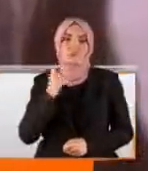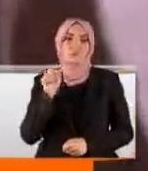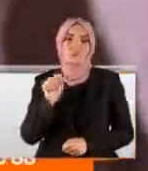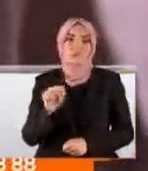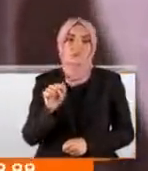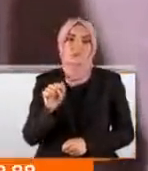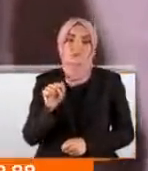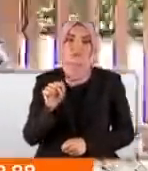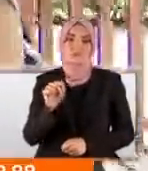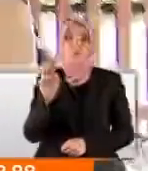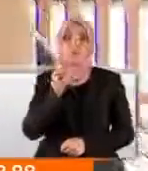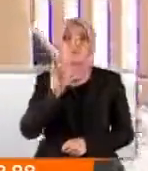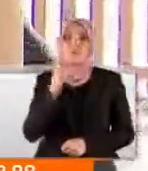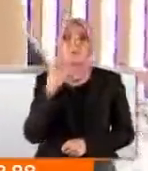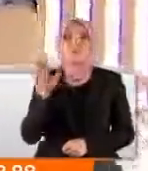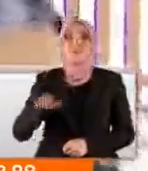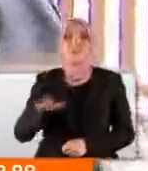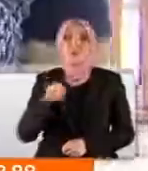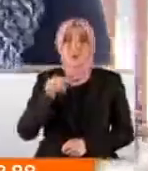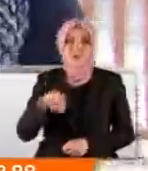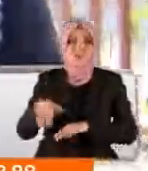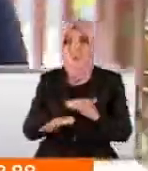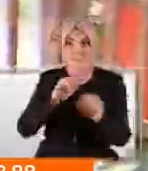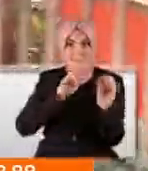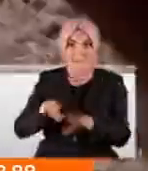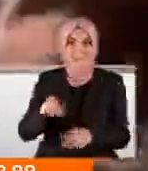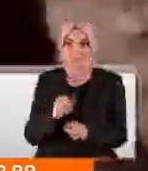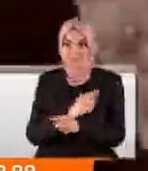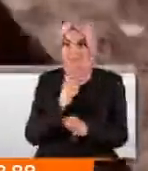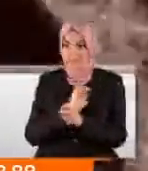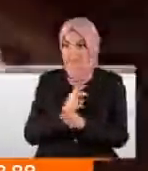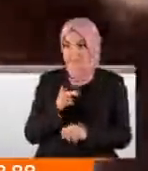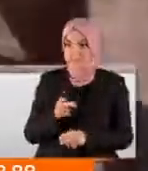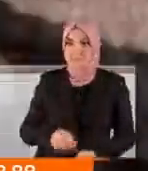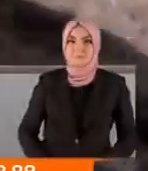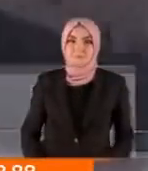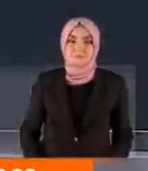Tam 34 bin lira. Alıyorsan bırakmayacaksın. Katılıyorum. Doğru.